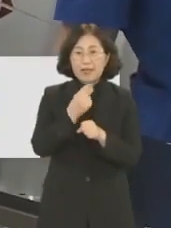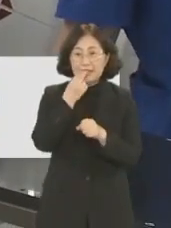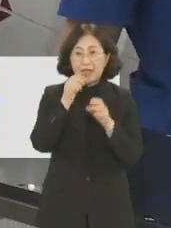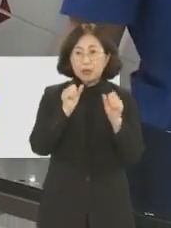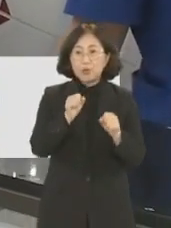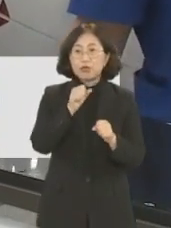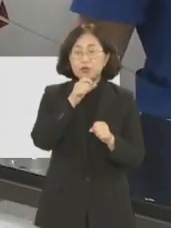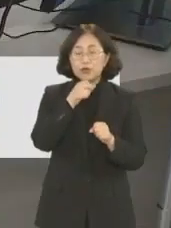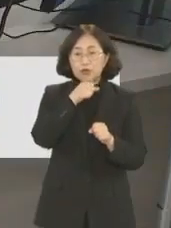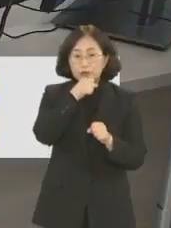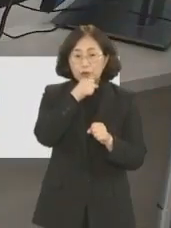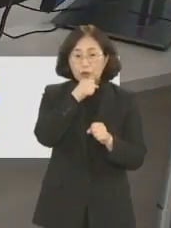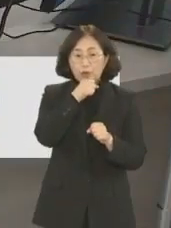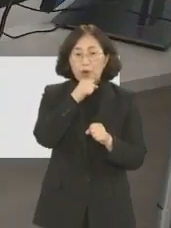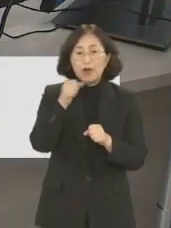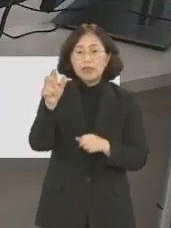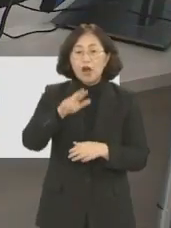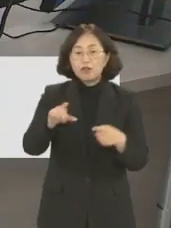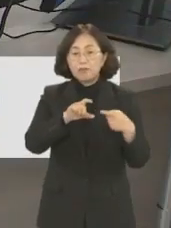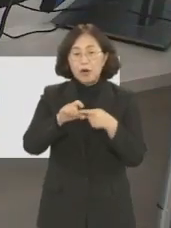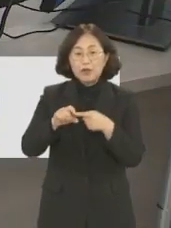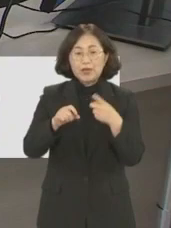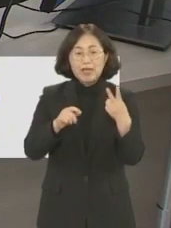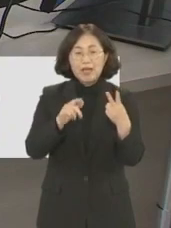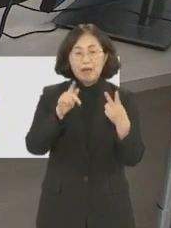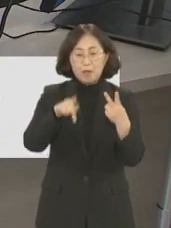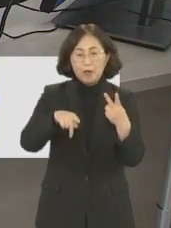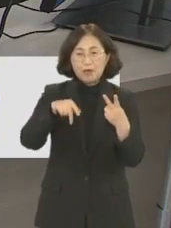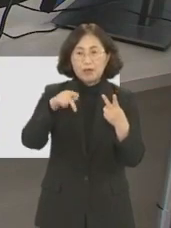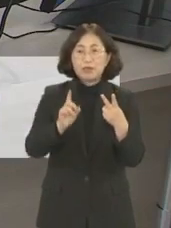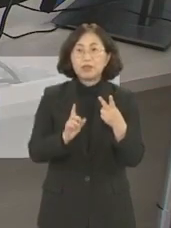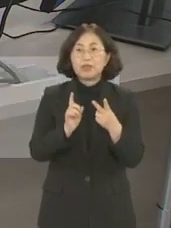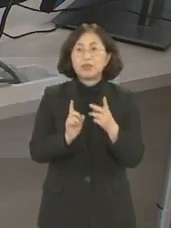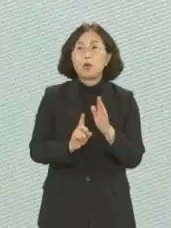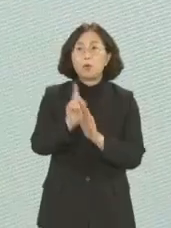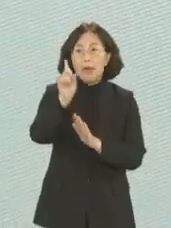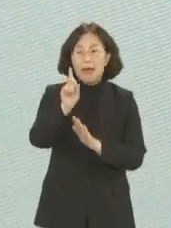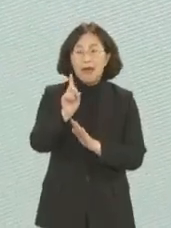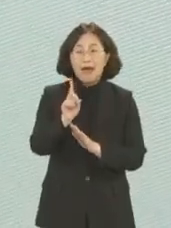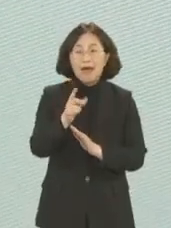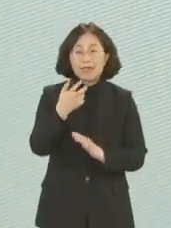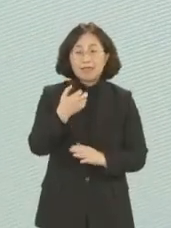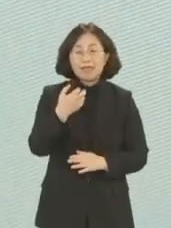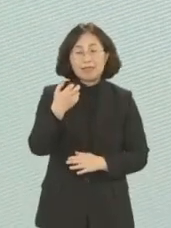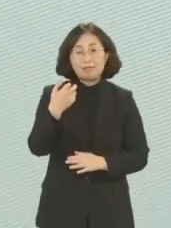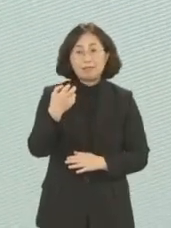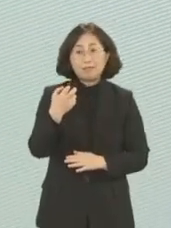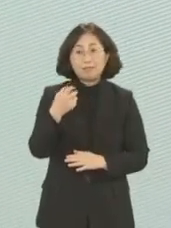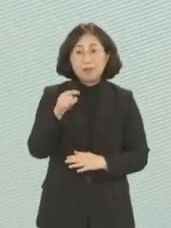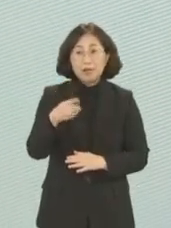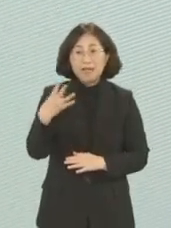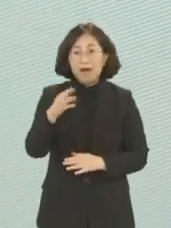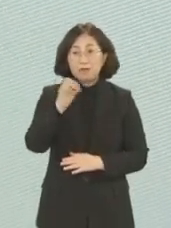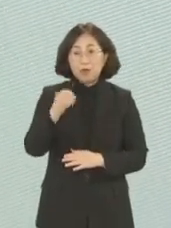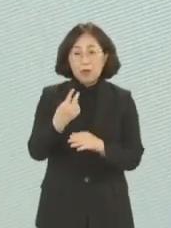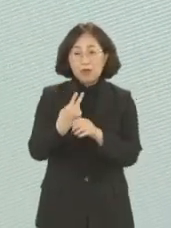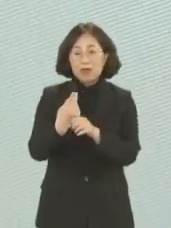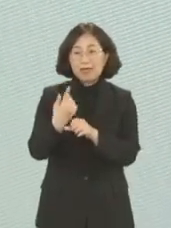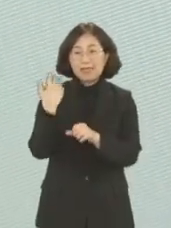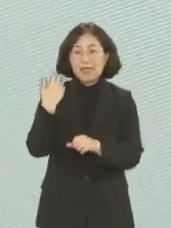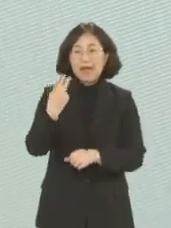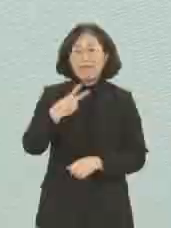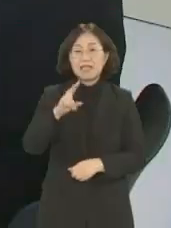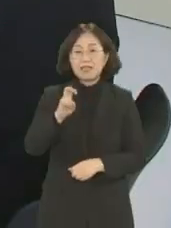73.9%로 전국 평균을 2% 포인트차로 웃돌았으며 70.4%를 기록했던 지난